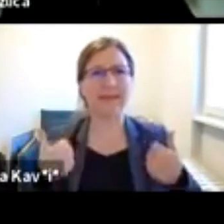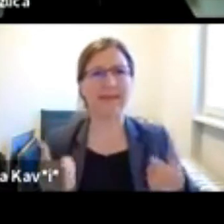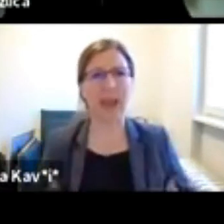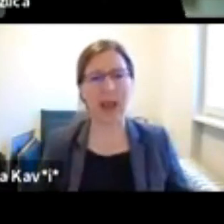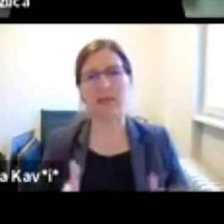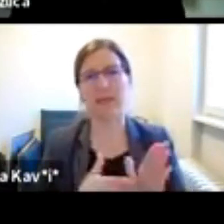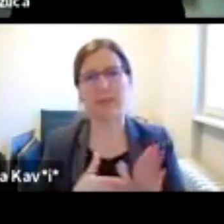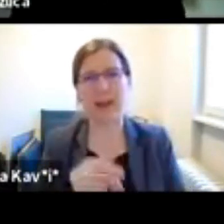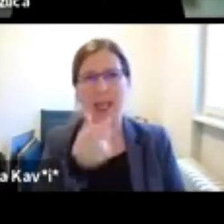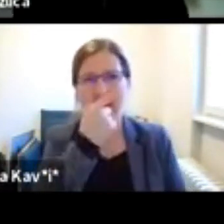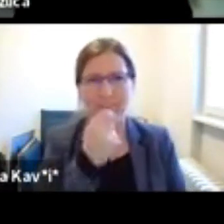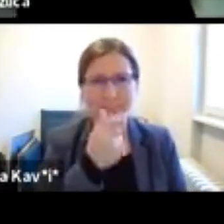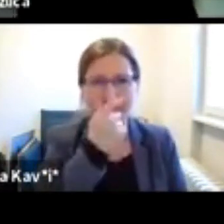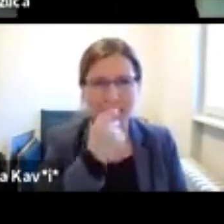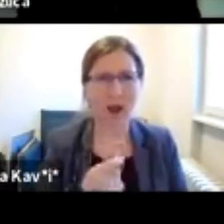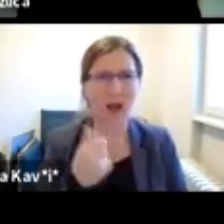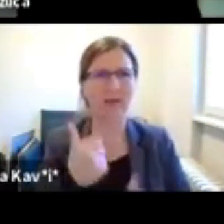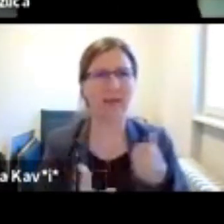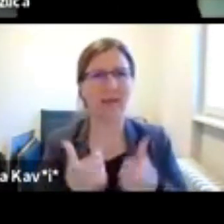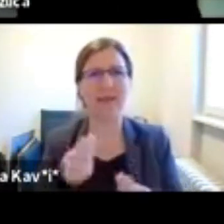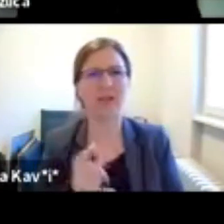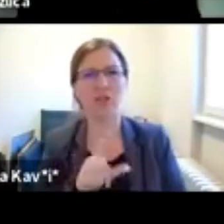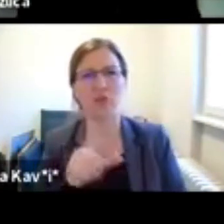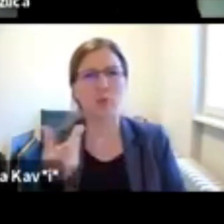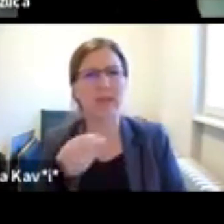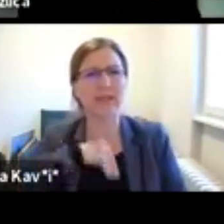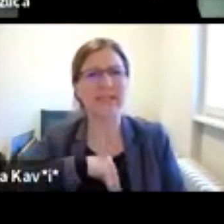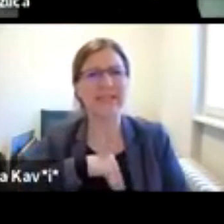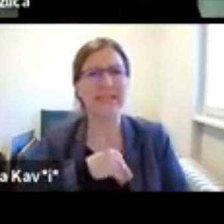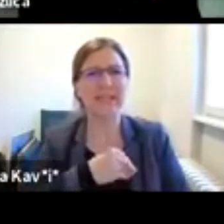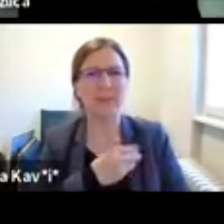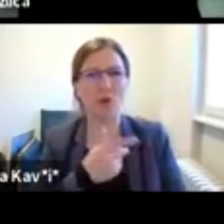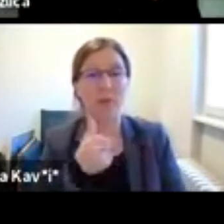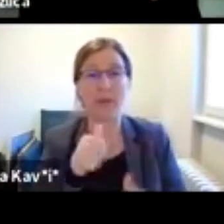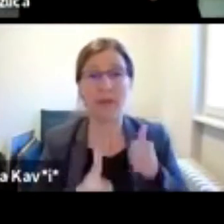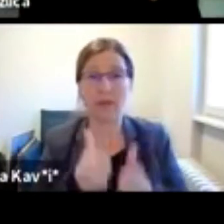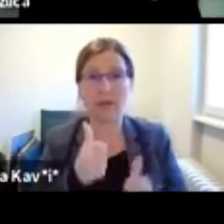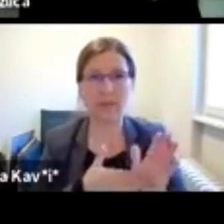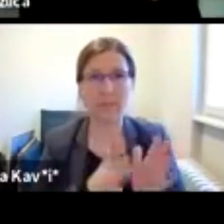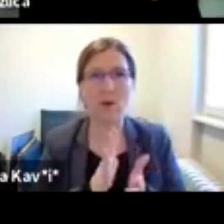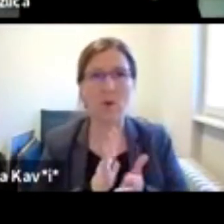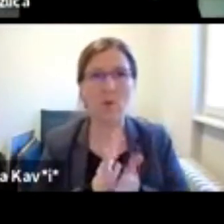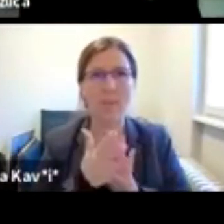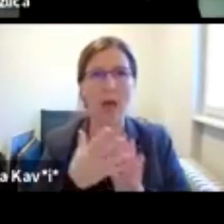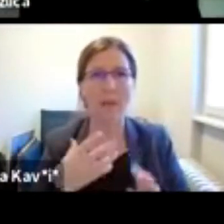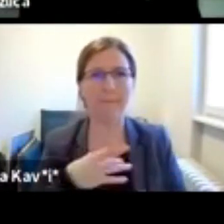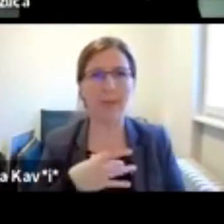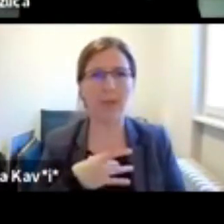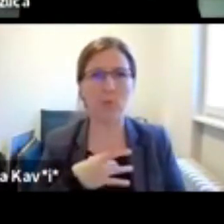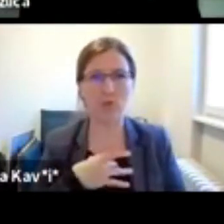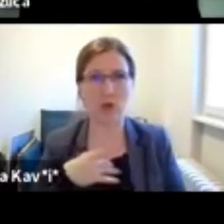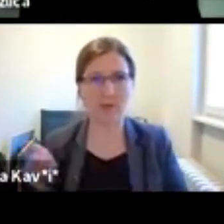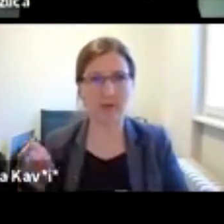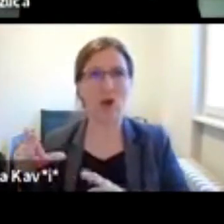prehlada i ne znam kakvi sve simptome, pa i upala pluća koje ovaj COVID u težim oblicima